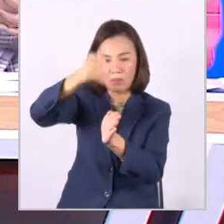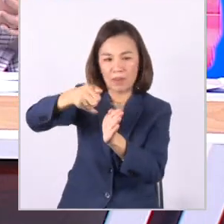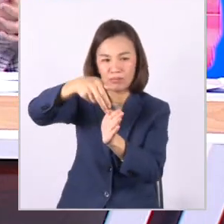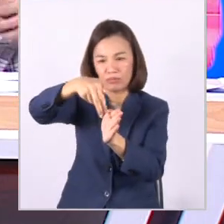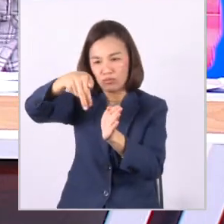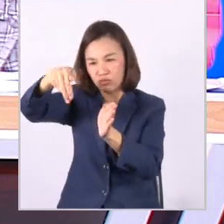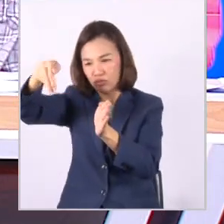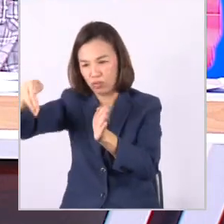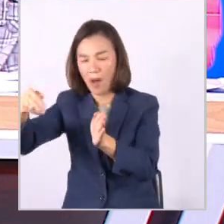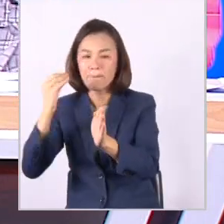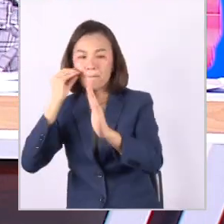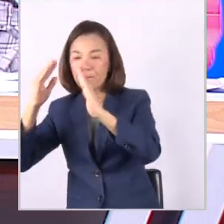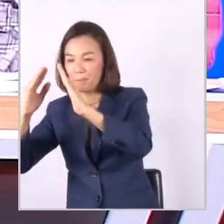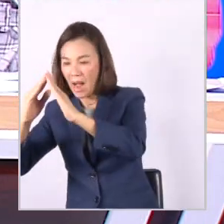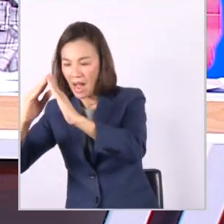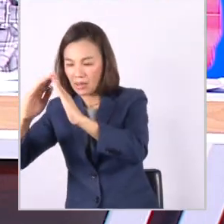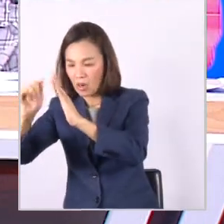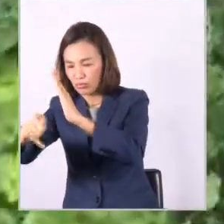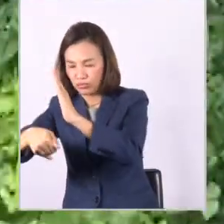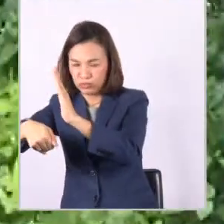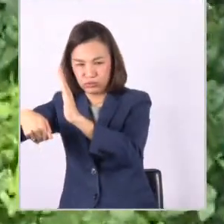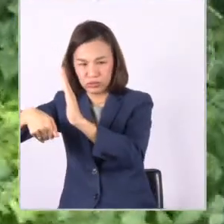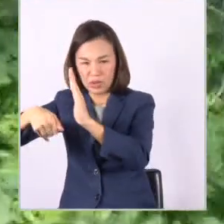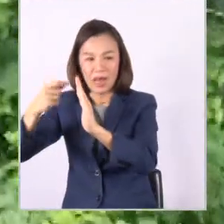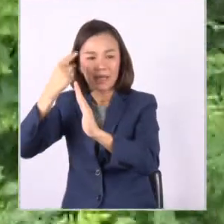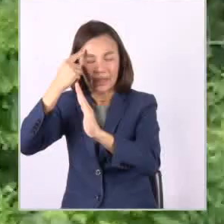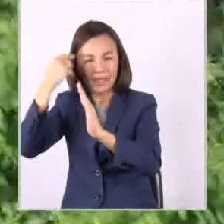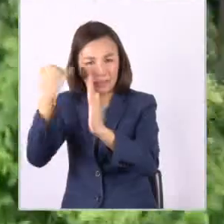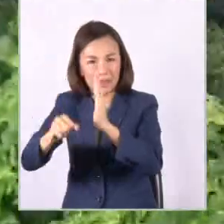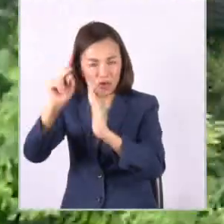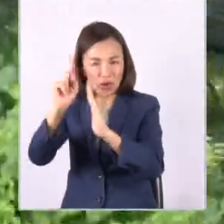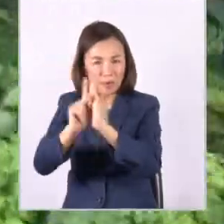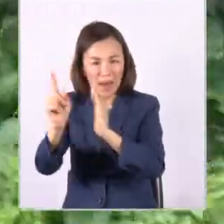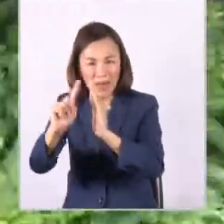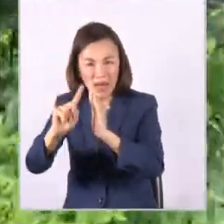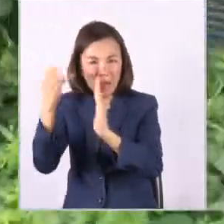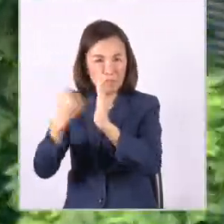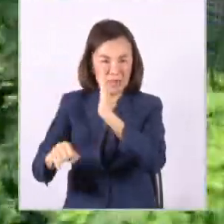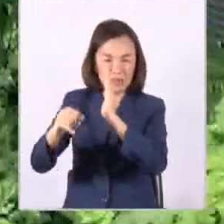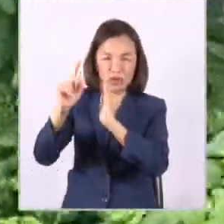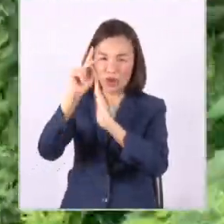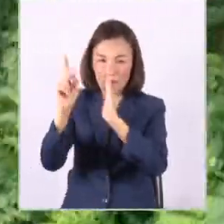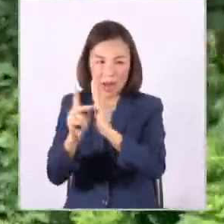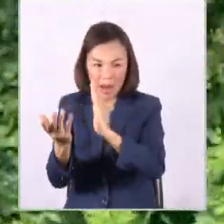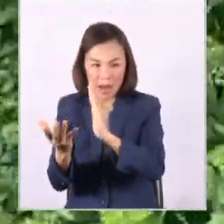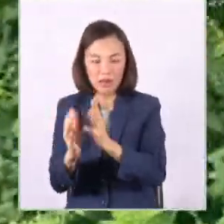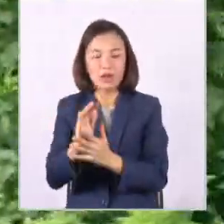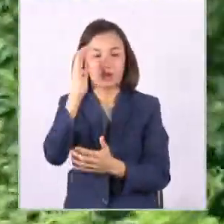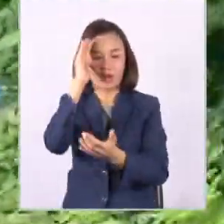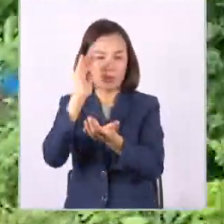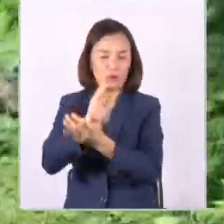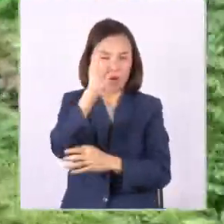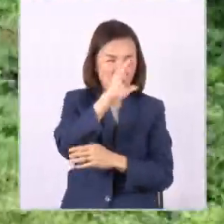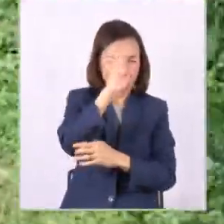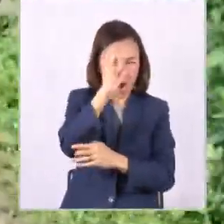ใต้ถุนชาวบ้านที่หนียืดยาวแบบนี้เนี่ยนึกว่ามีสิ่งผิดกฎหมายอะไรแน่ๆเลยคุณผู้ชมดูนะตำรวจเนี่ยเขาควานห